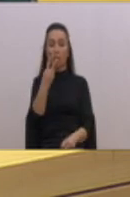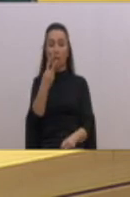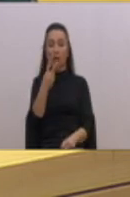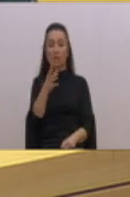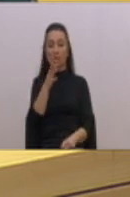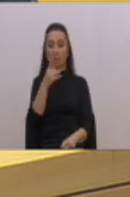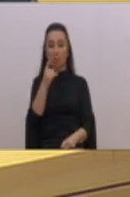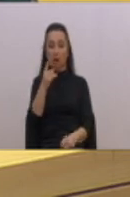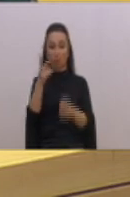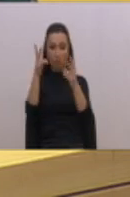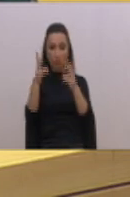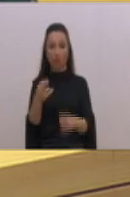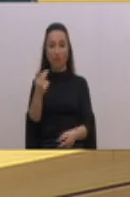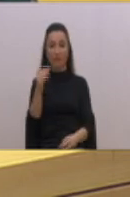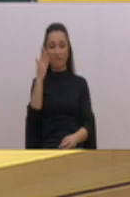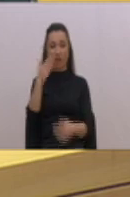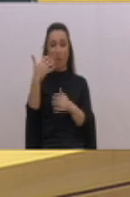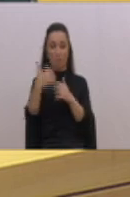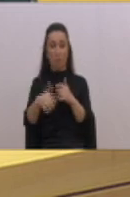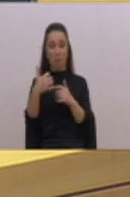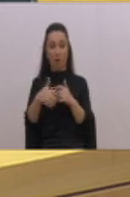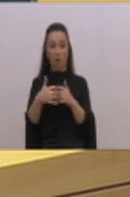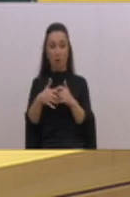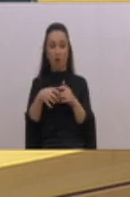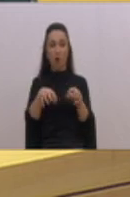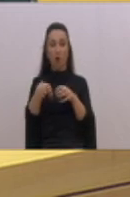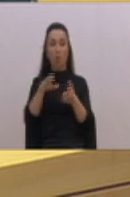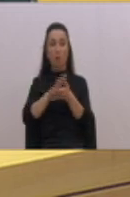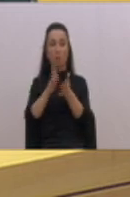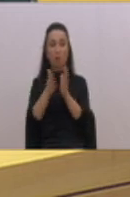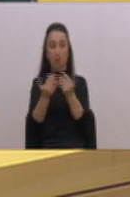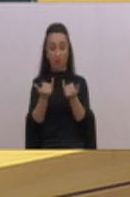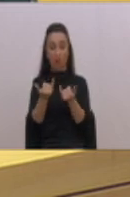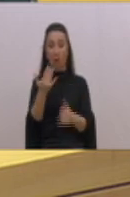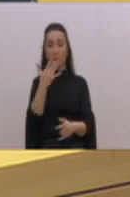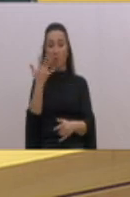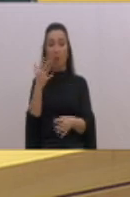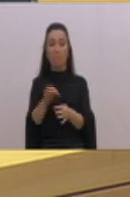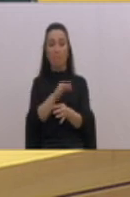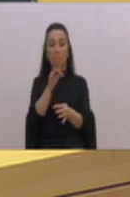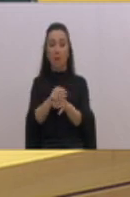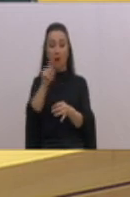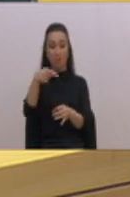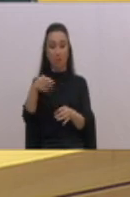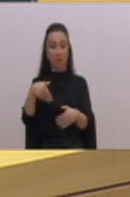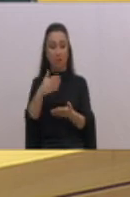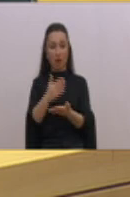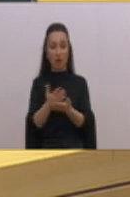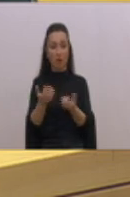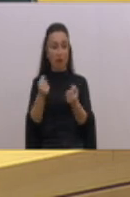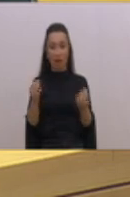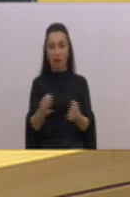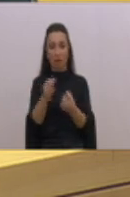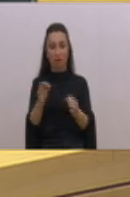ბავშვი შეეწირა დიახვაკის პარკში კორუფციულ გარიგებას და დღემდე პოლიტიკური პასუხისგებლობა არ აღიღიათ ამაზე არავის.